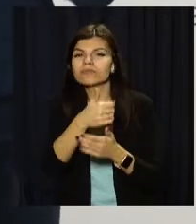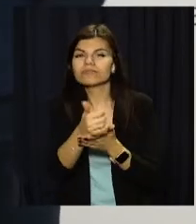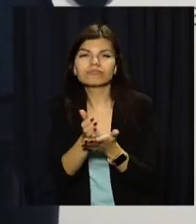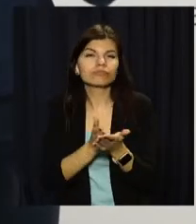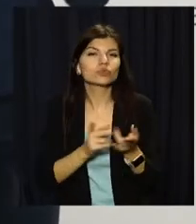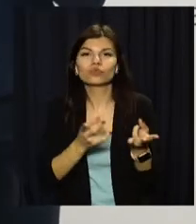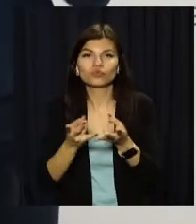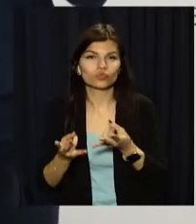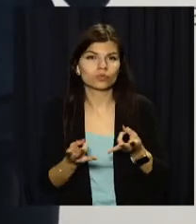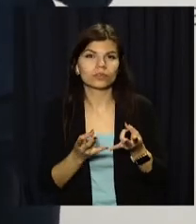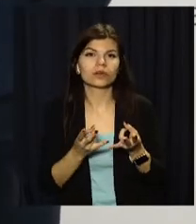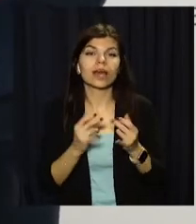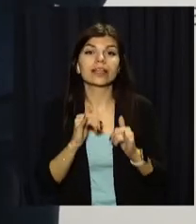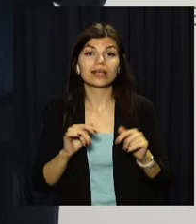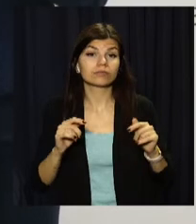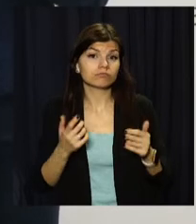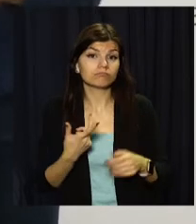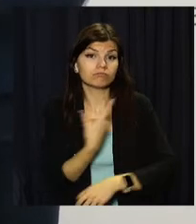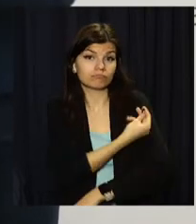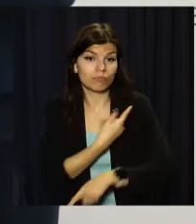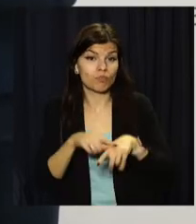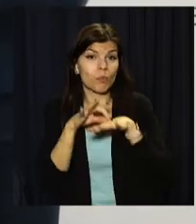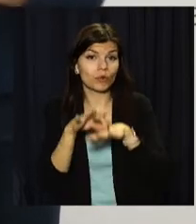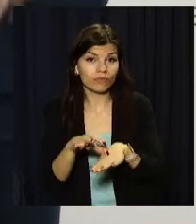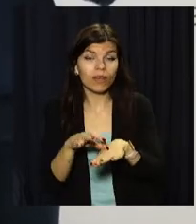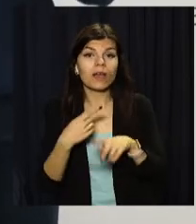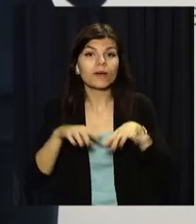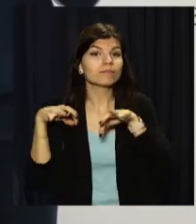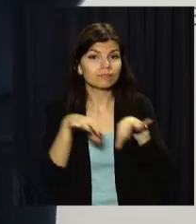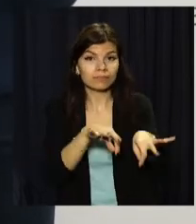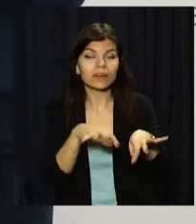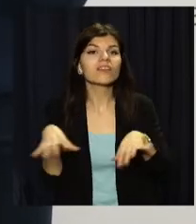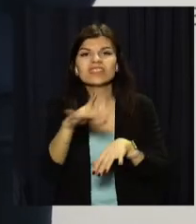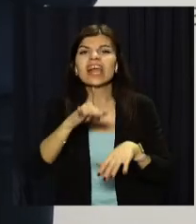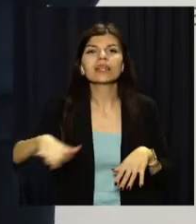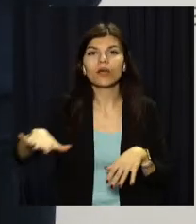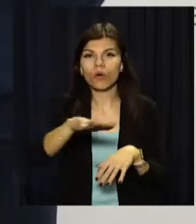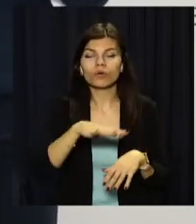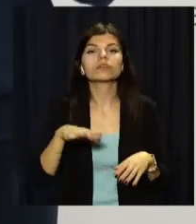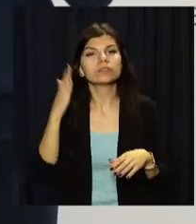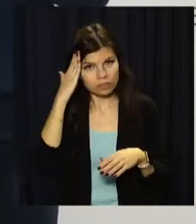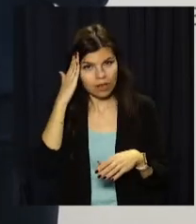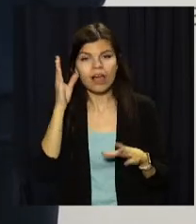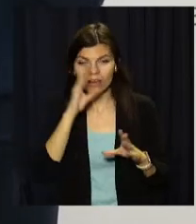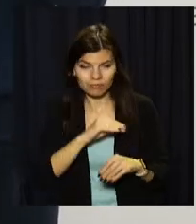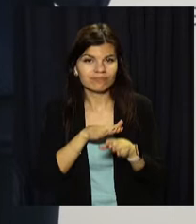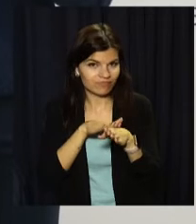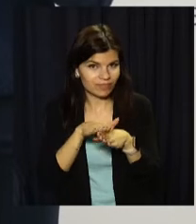необхідними засобами для здійснення вакцинації. Мобільні бригади в усіх регіонах здатні